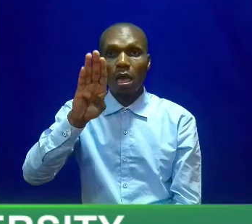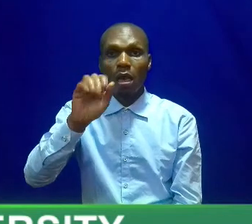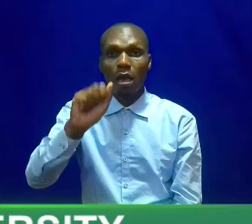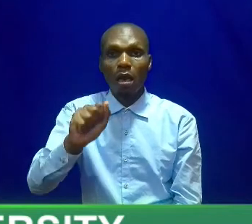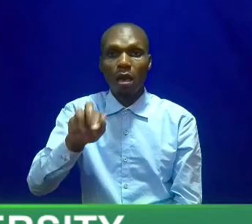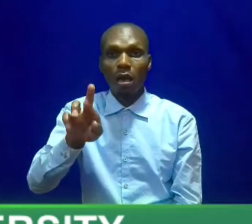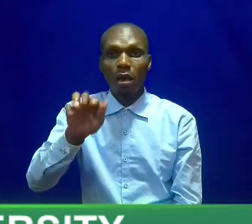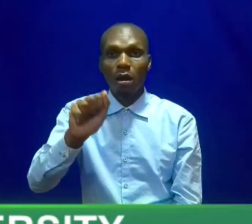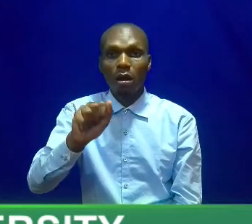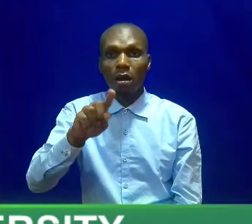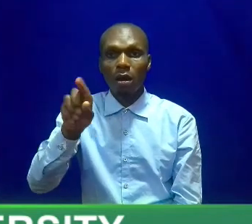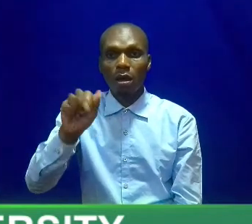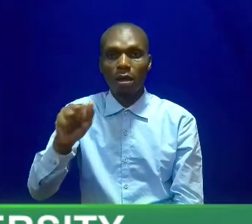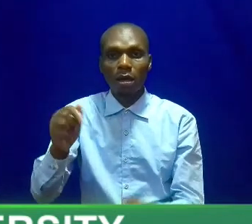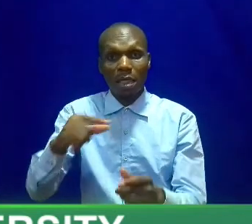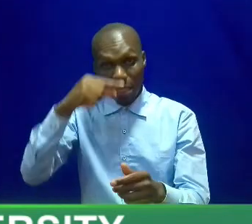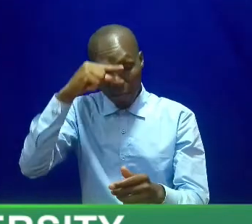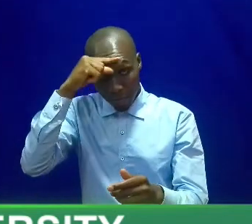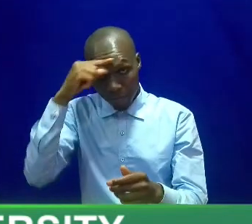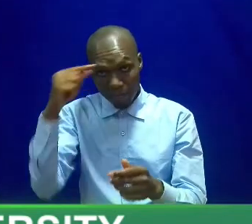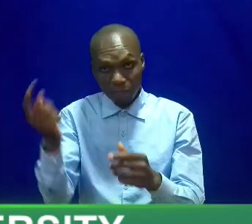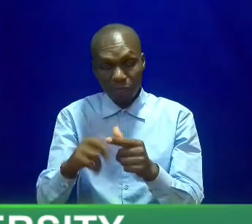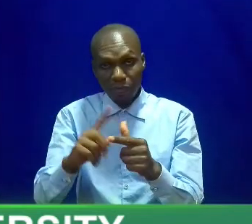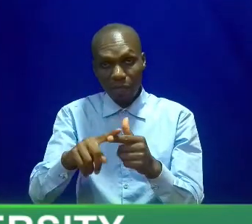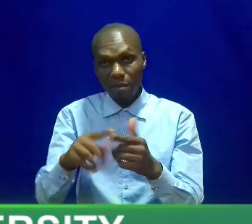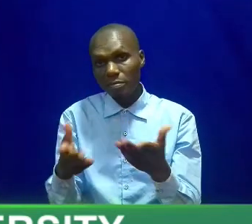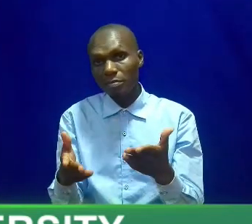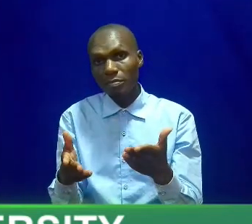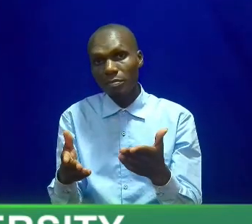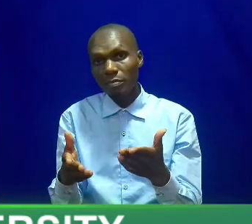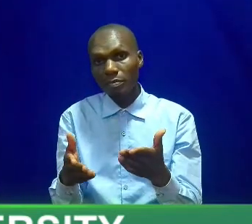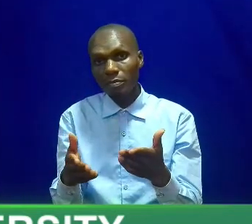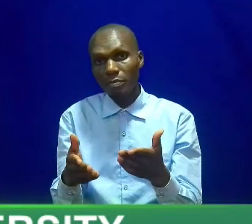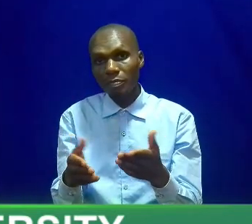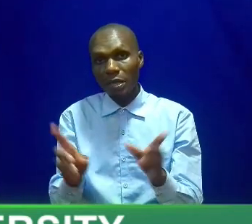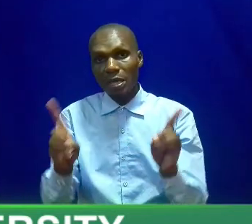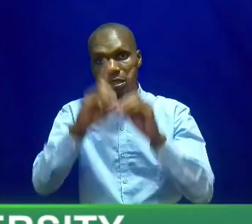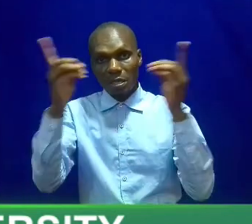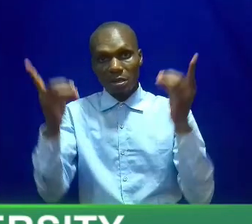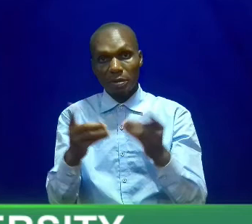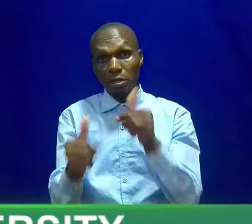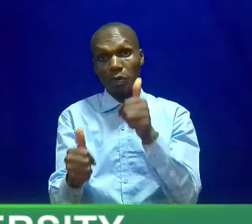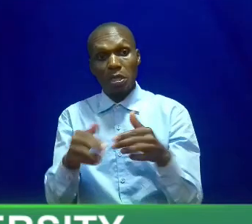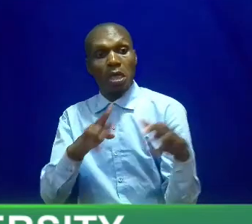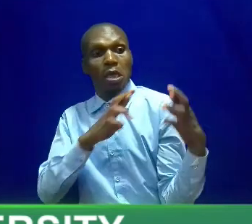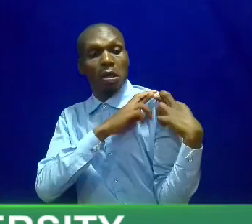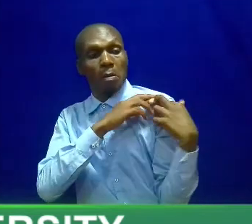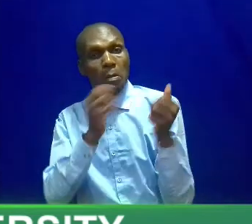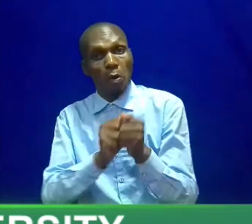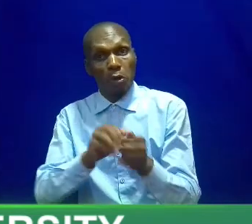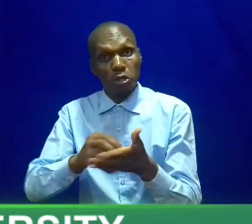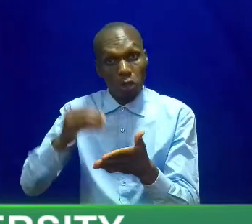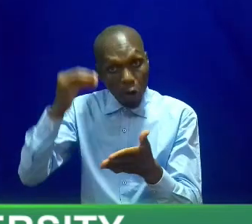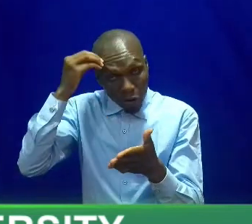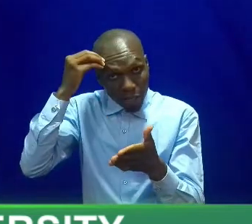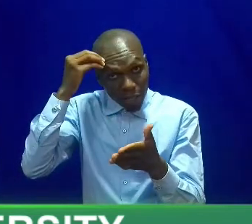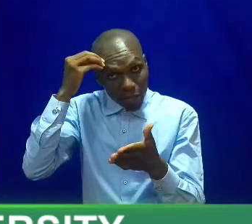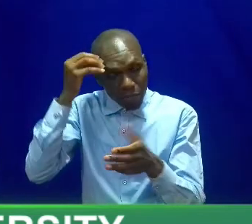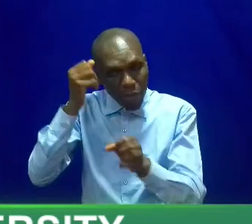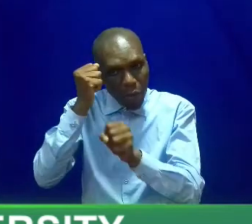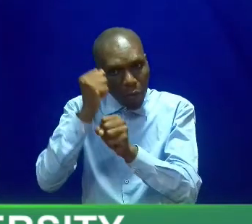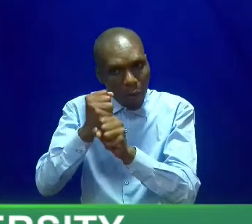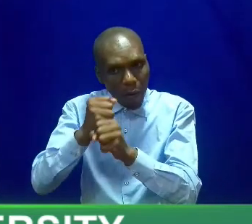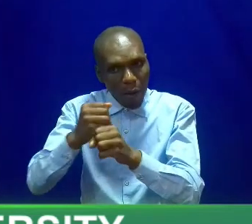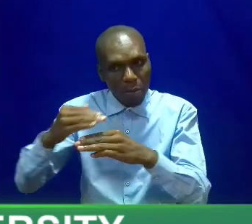Tungependa kwamba hizo serikali na taasisi ambazo zinasimamia mambo na elimu likaweze kurejelea hili jambo